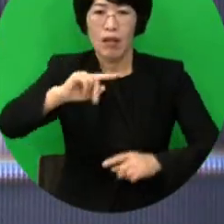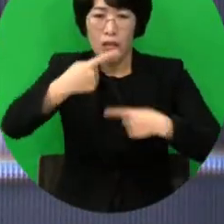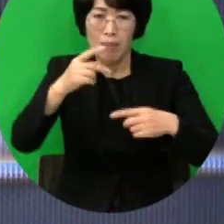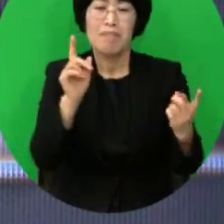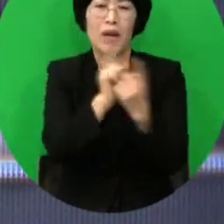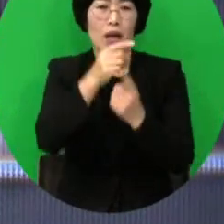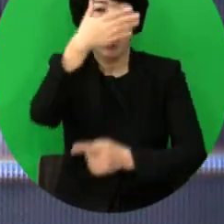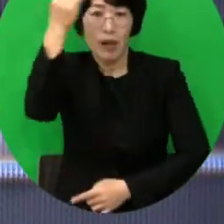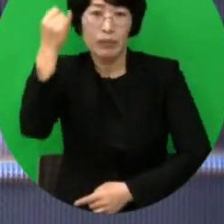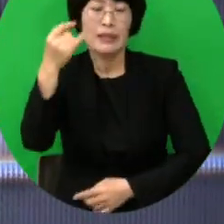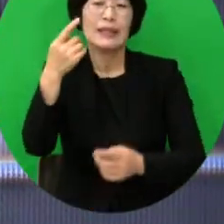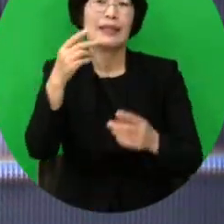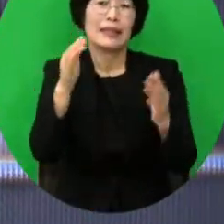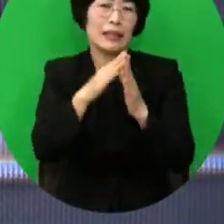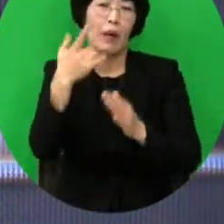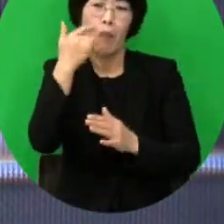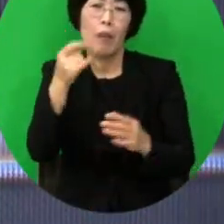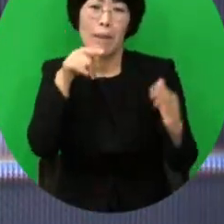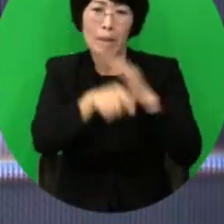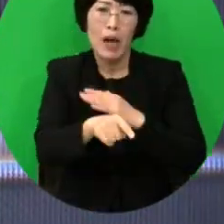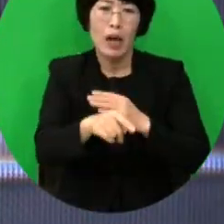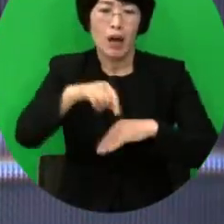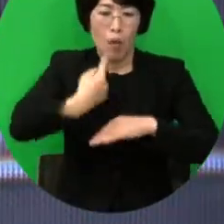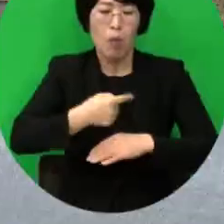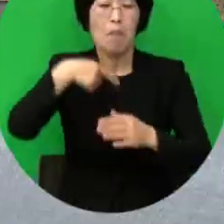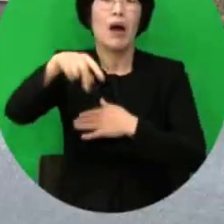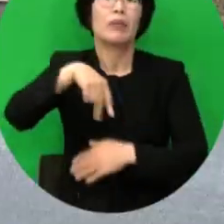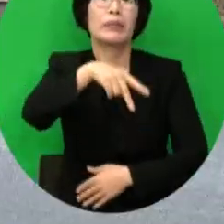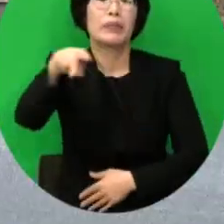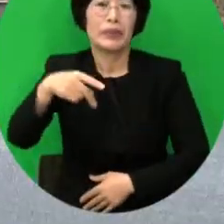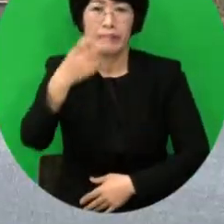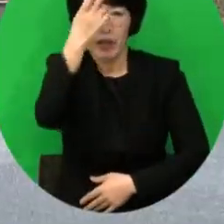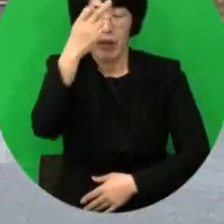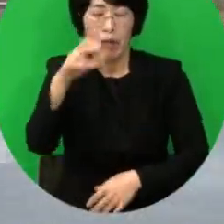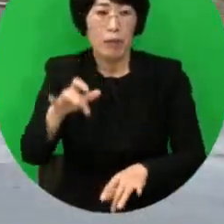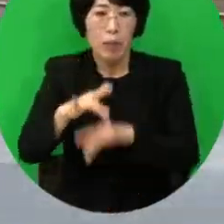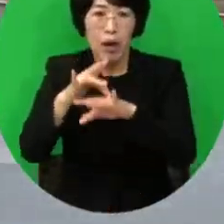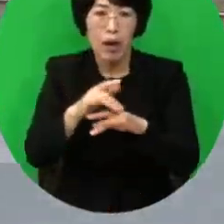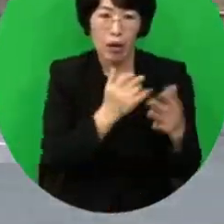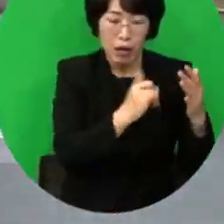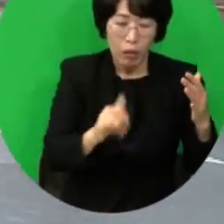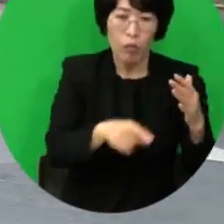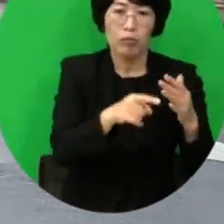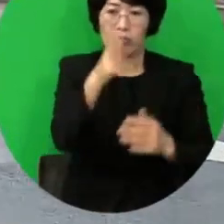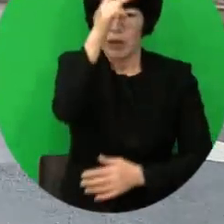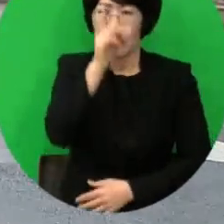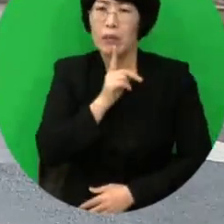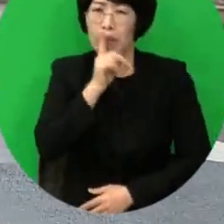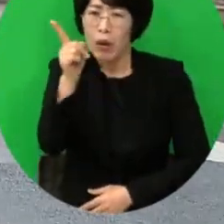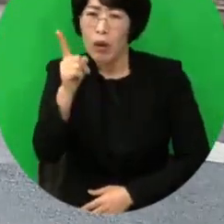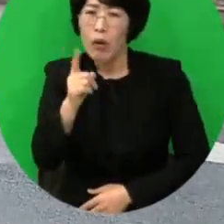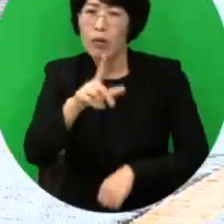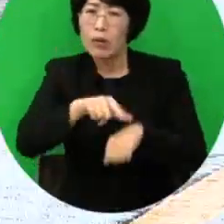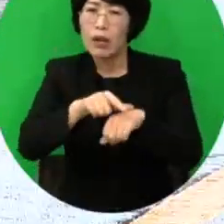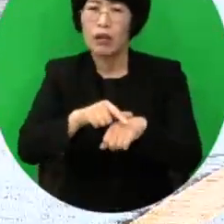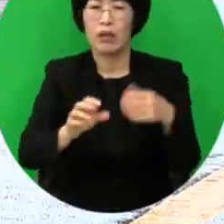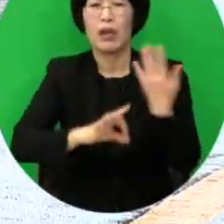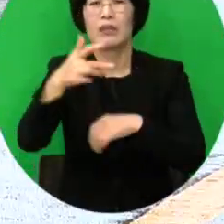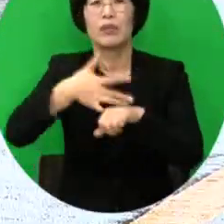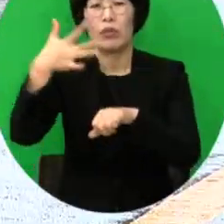할머니 집을 찾았다 홀로 집 밖으로 나선 겁니다. 최군이 사라진 것을 깨달은 가족들이 경찰에 신고한 것은 오전